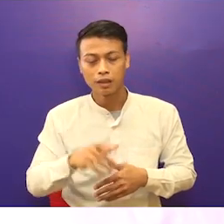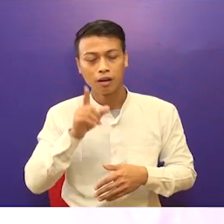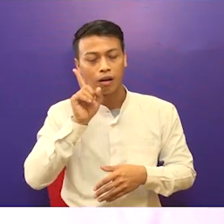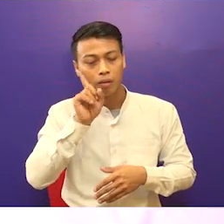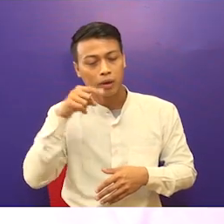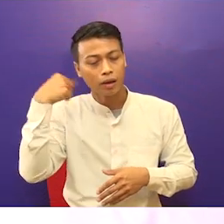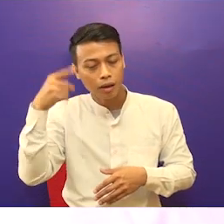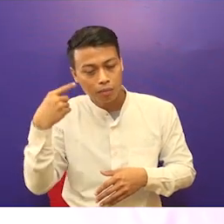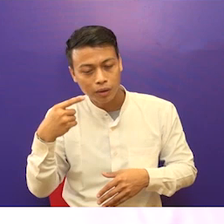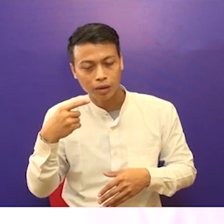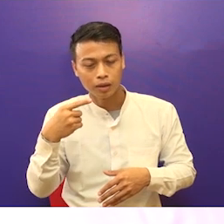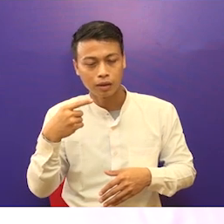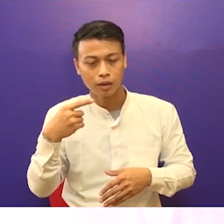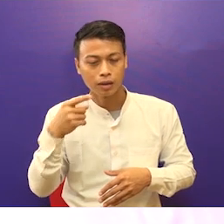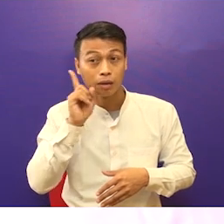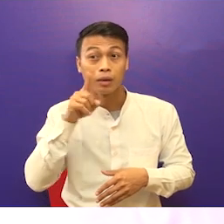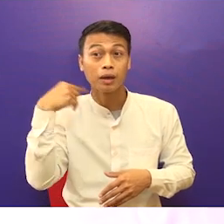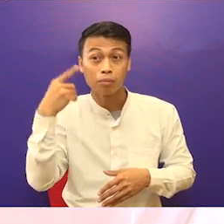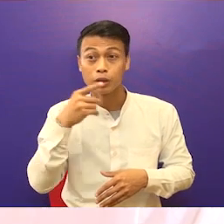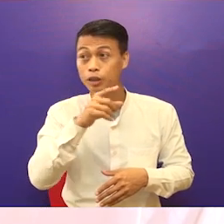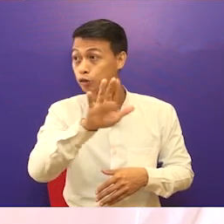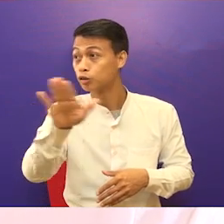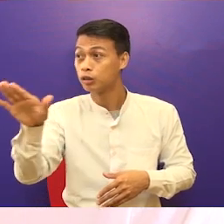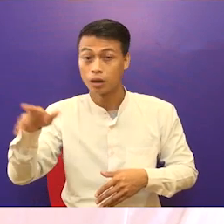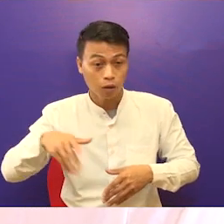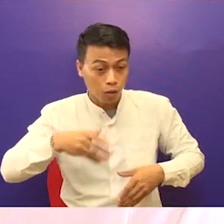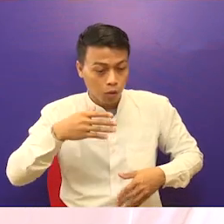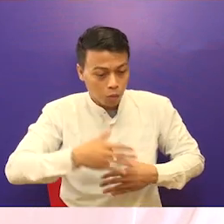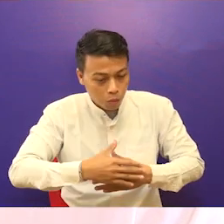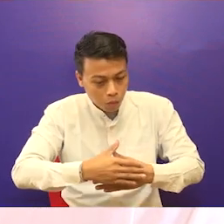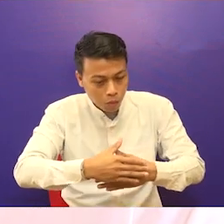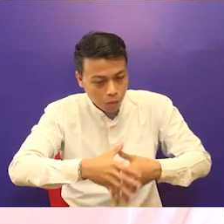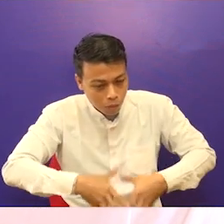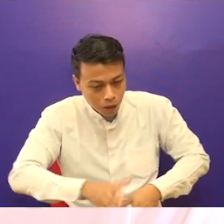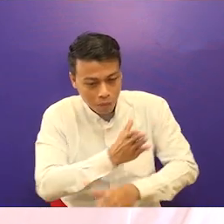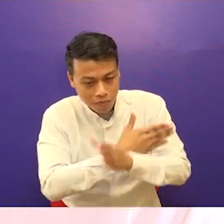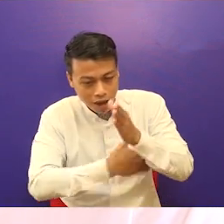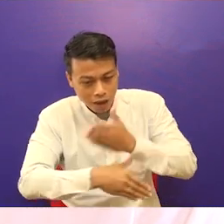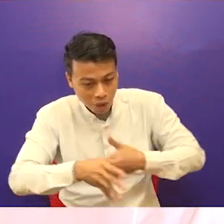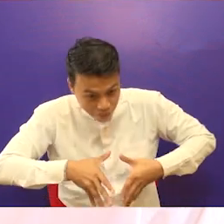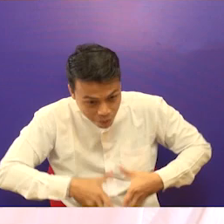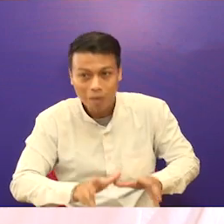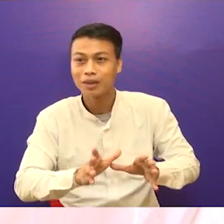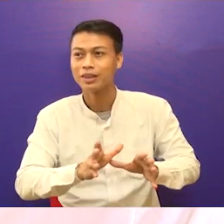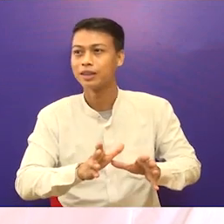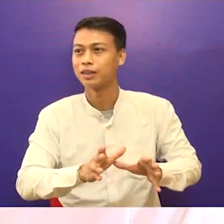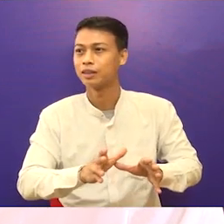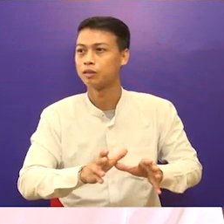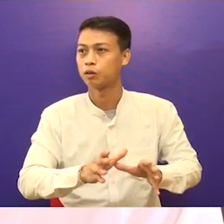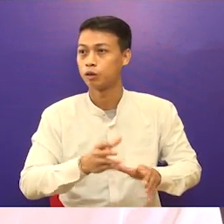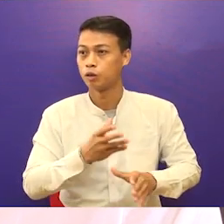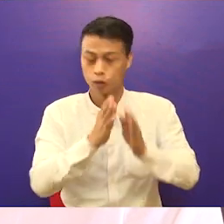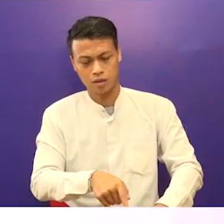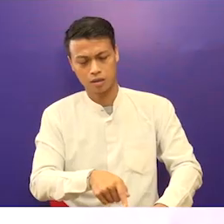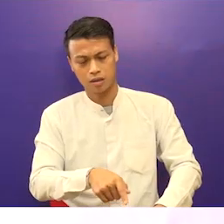ma pyo de lo progressive realization lo pyo de no shi ni de chein ma shi de law ko jano ro sin za ya me now po shi la lo shin de na po bi lo